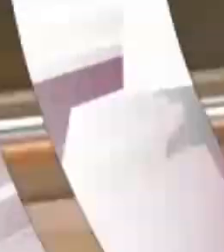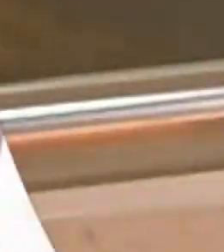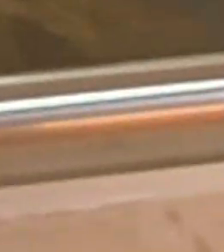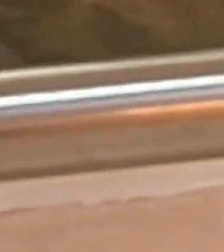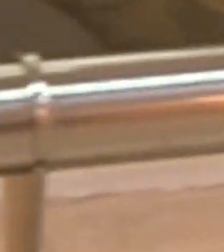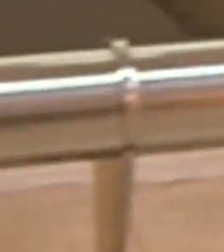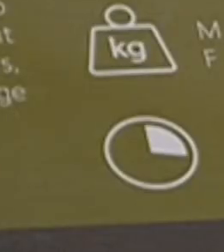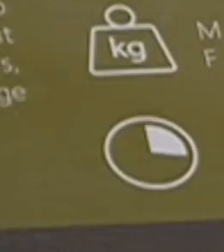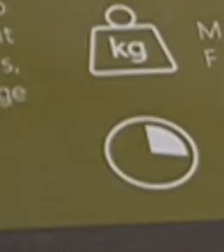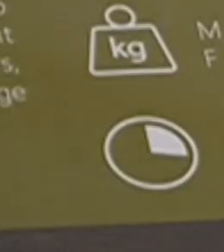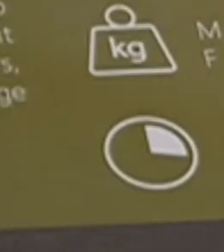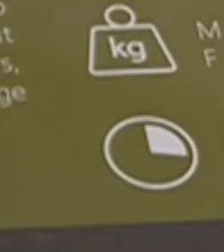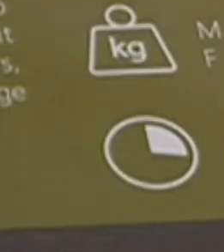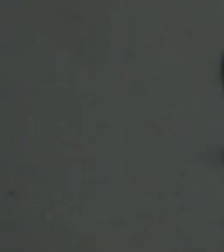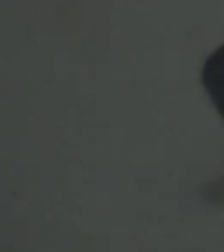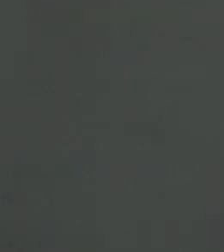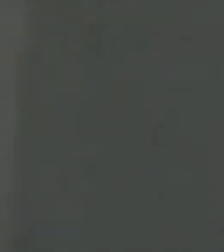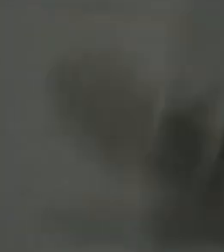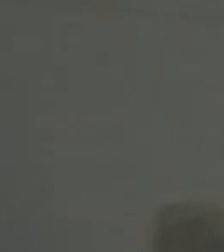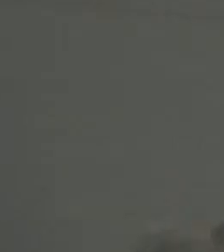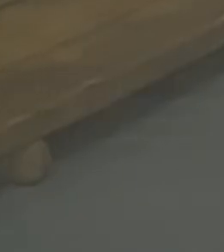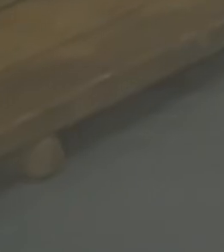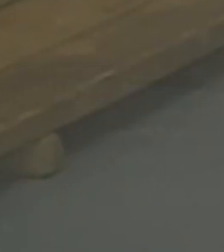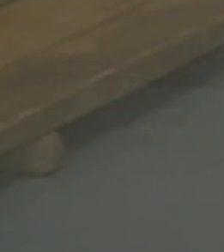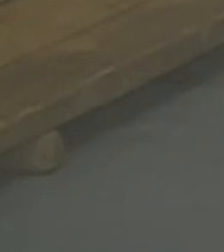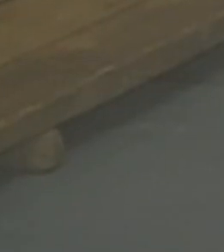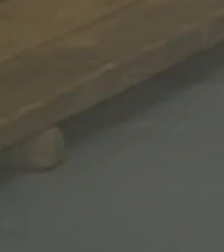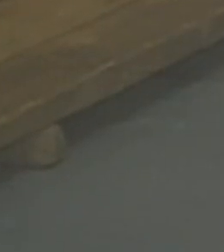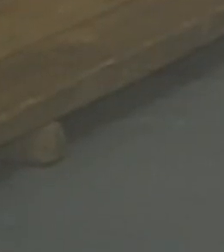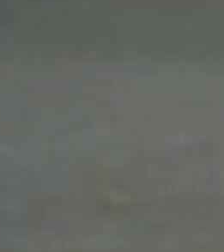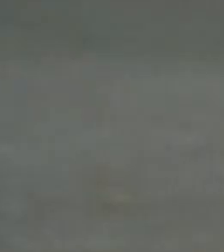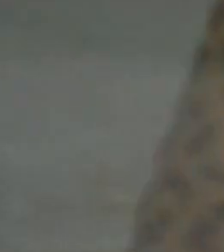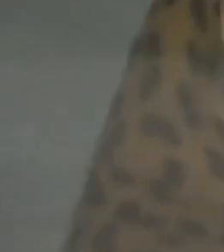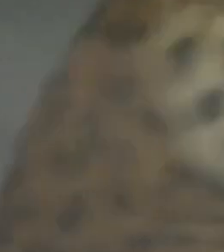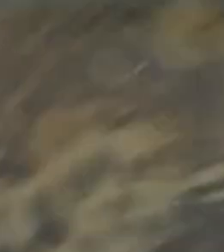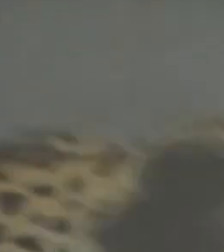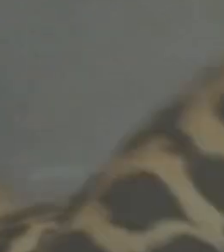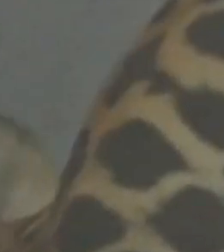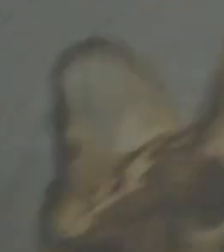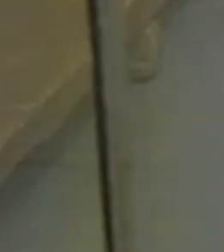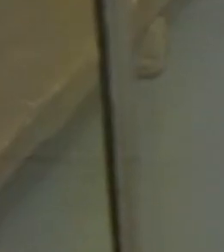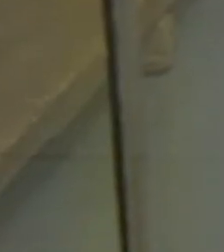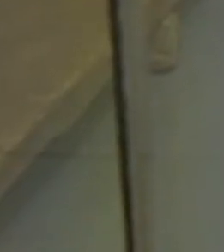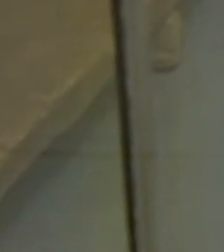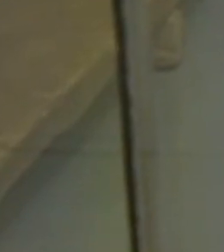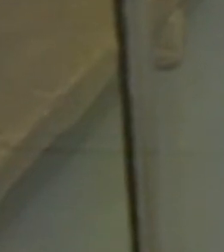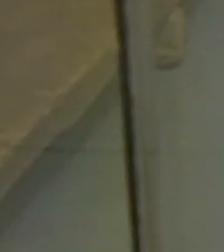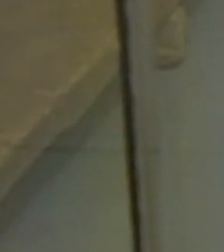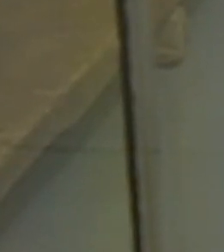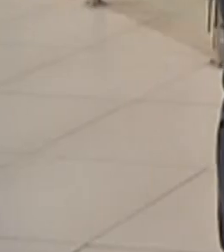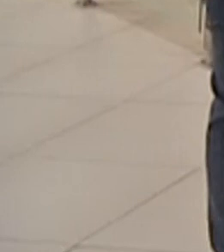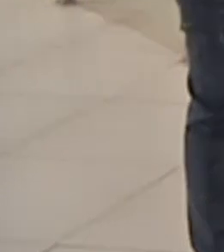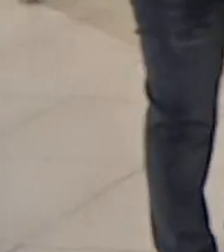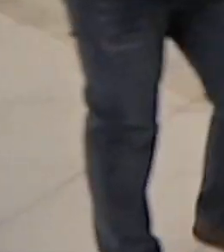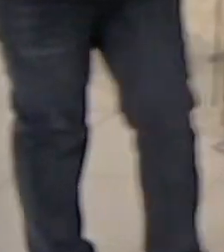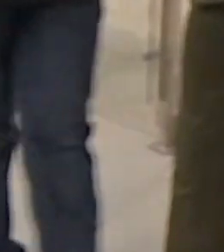В алматинском зоопарке на свет появился маленький ягуар. Имя котенку выбирали всей страной. Как назвали новорожденную малышку и как